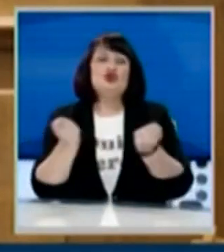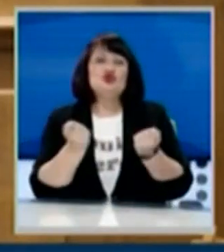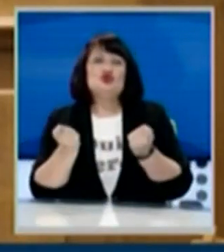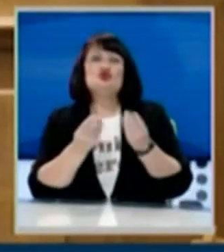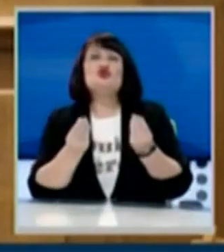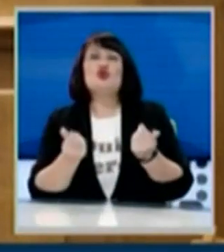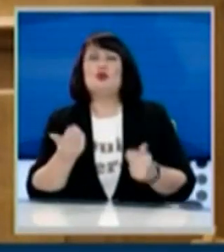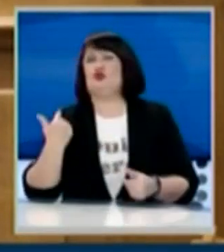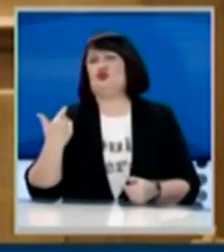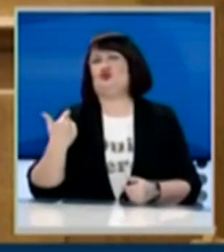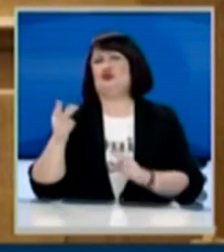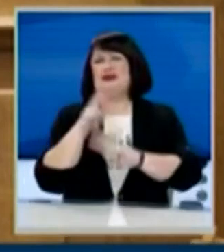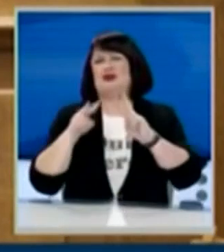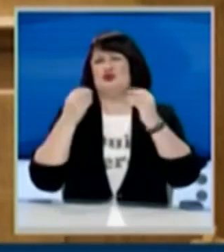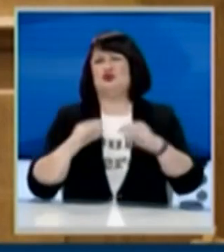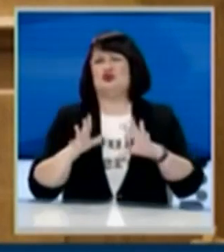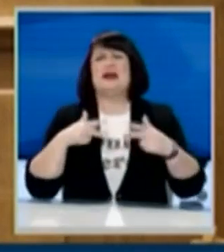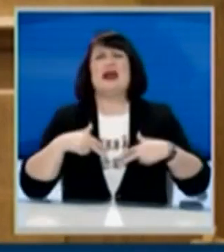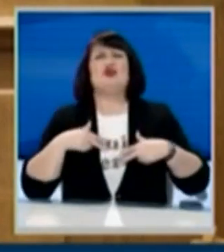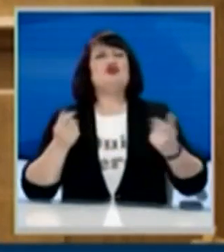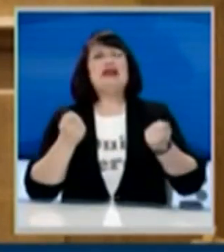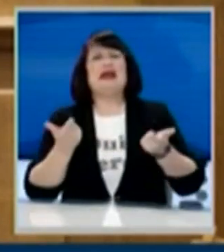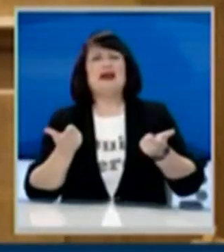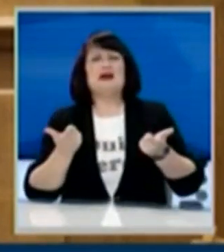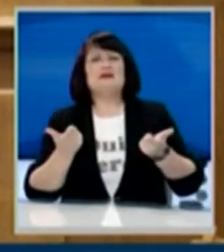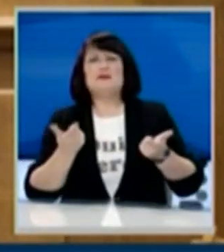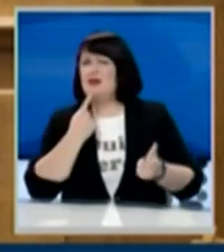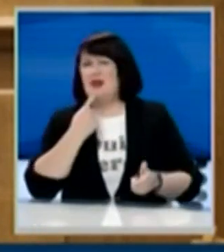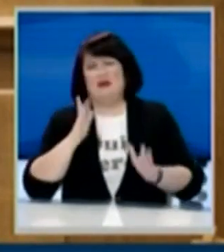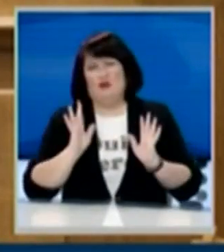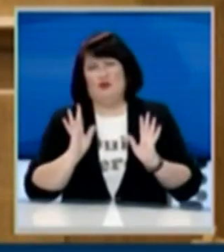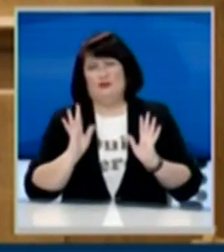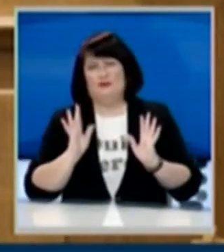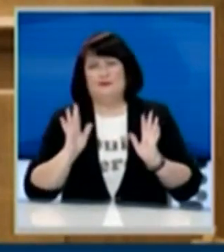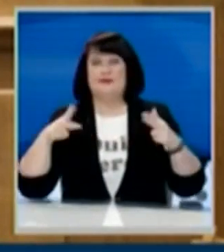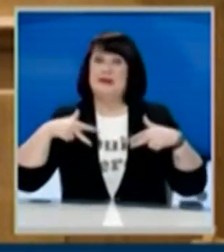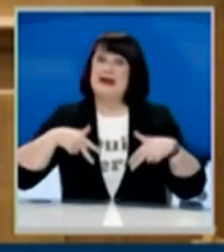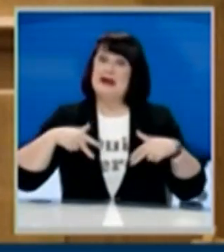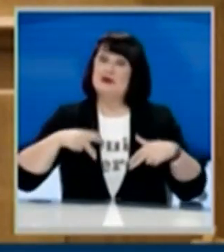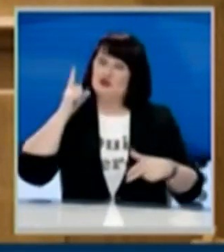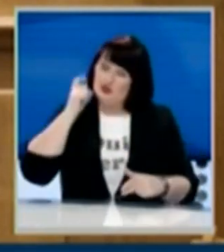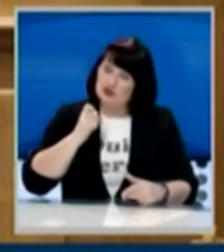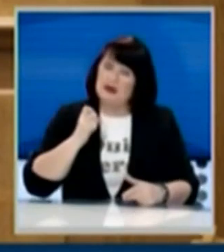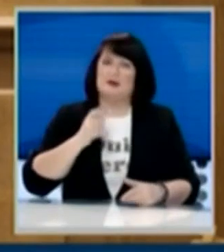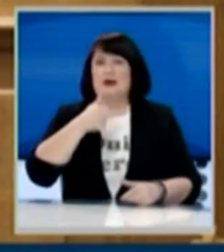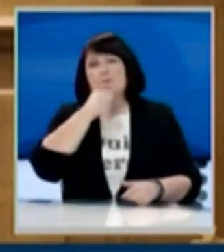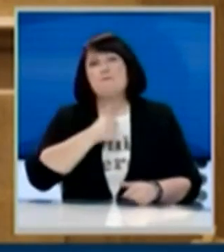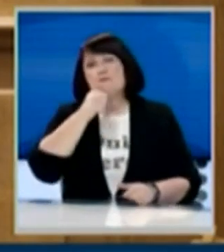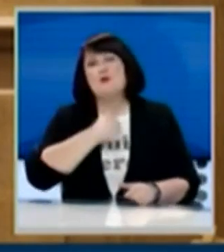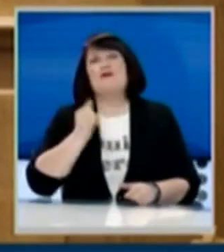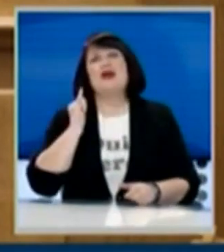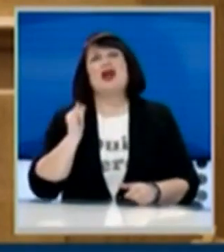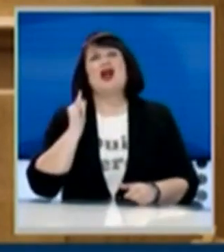διαχείριση των πρόσφατων θεομηνιών από το κράτος μας. Πολύ περισσότερο όταν αυτό, το ξέρουμε, υποφέρει ακόμα